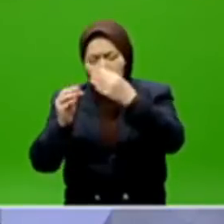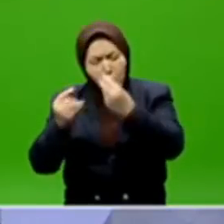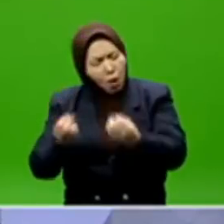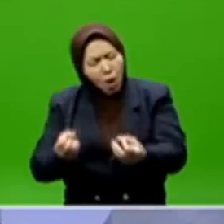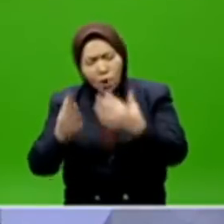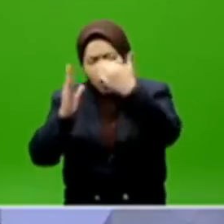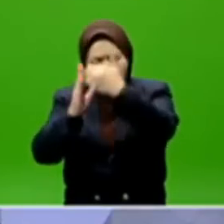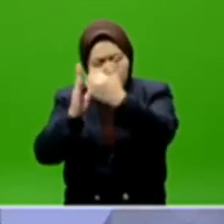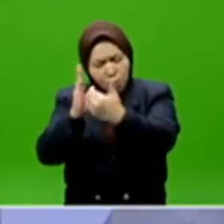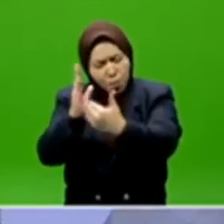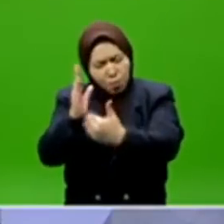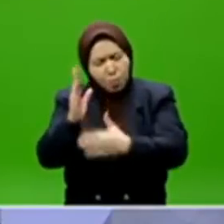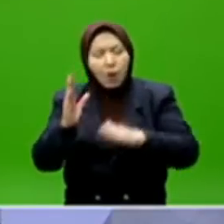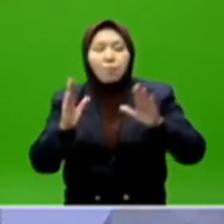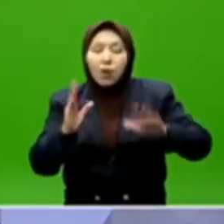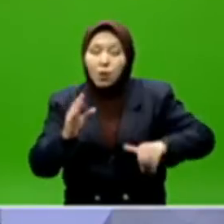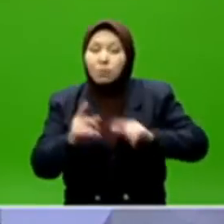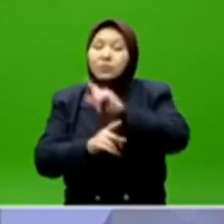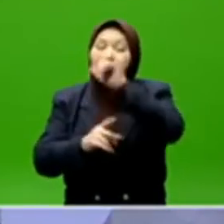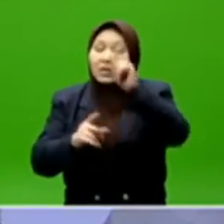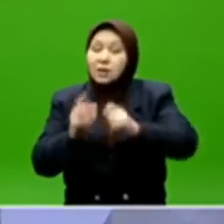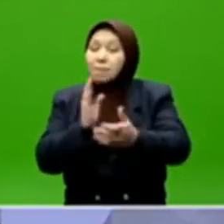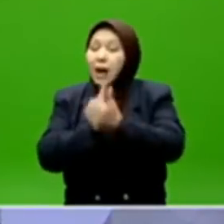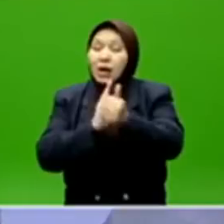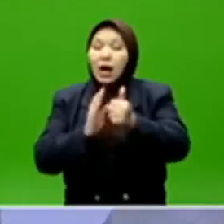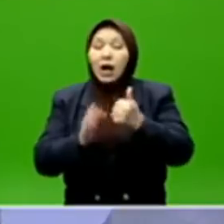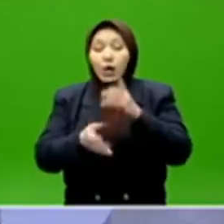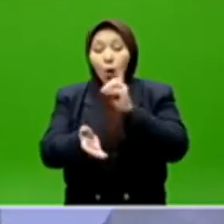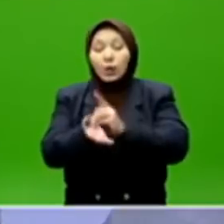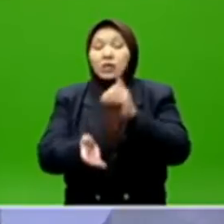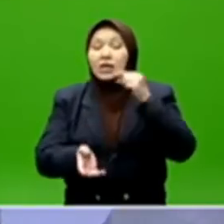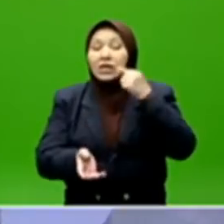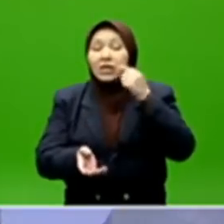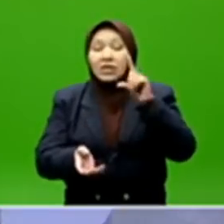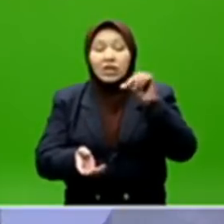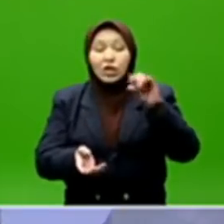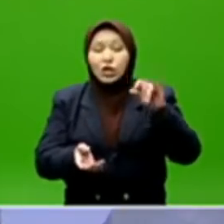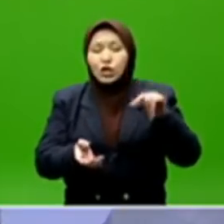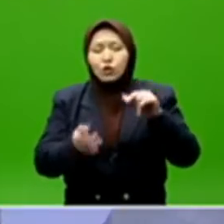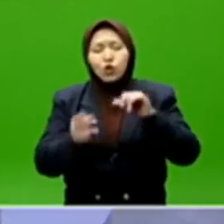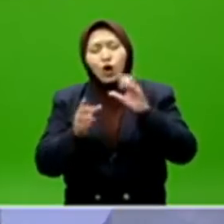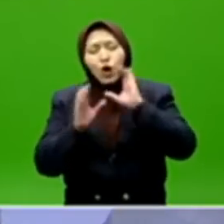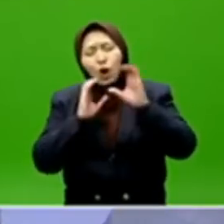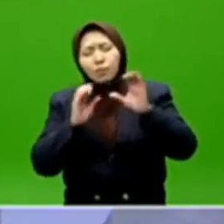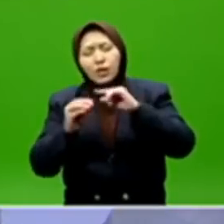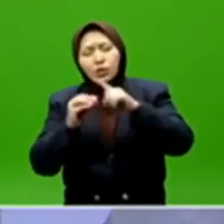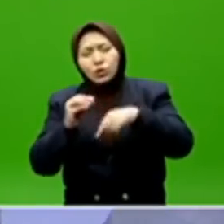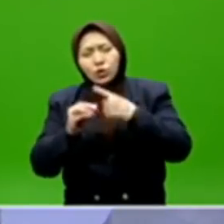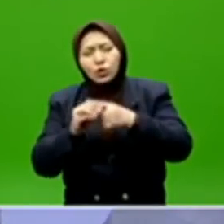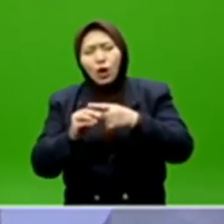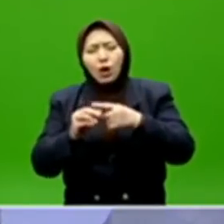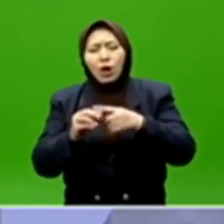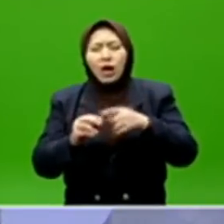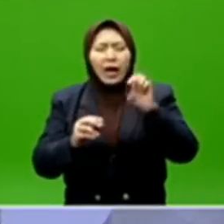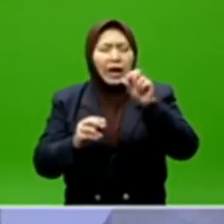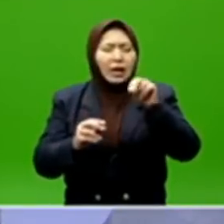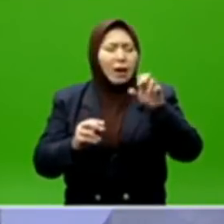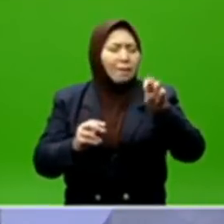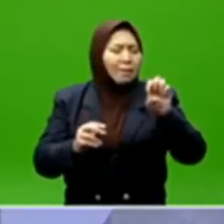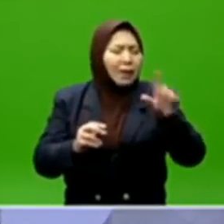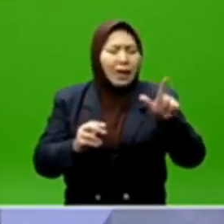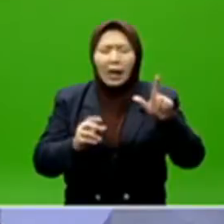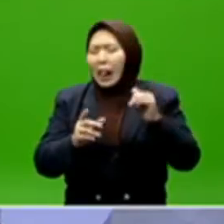lagi kita tanya pada pakar doktor gigi. Oh, yang ini lagi dia cakap tentang itu. Betul. Ini tentang animal lah, apa